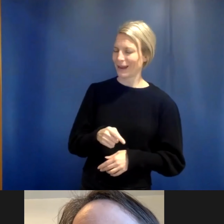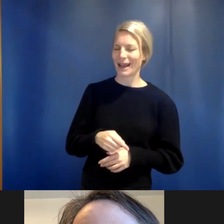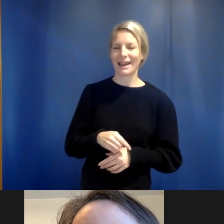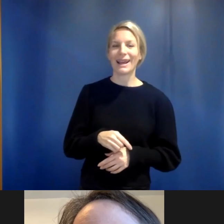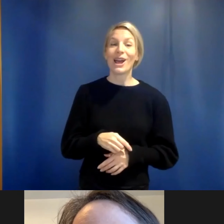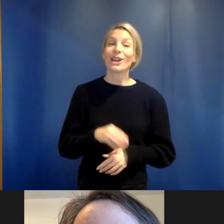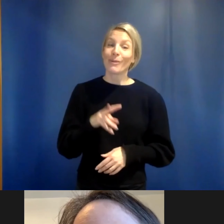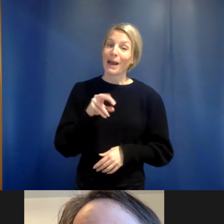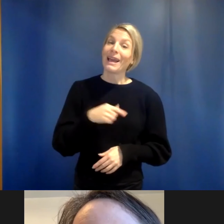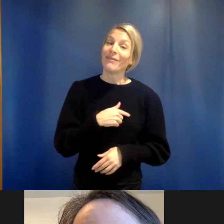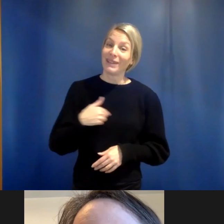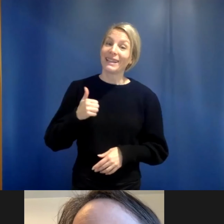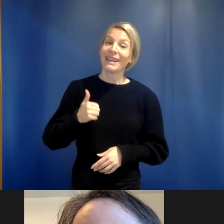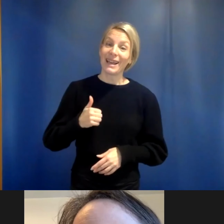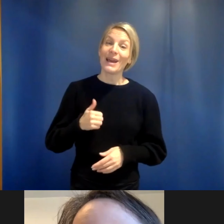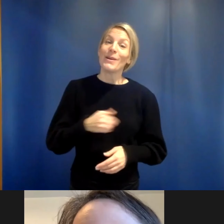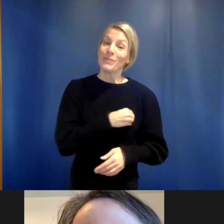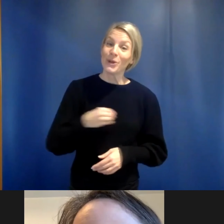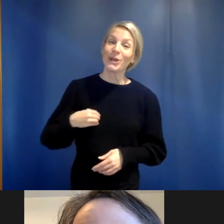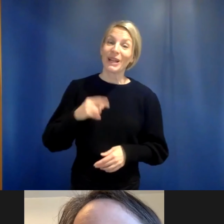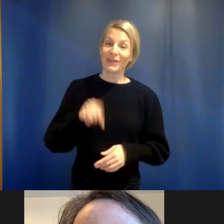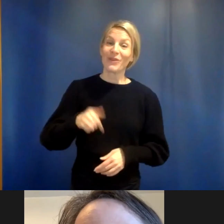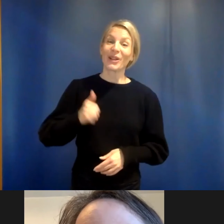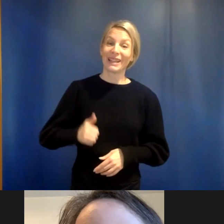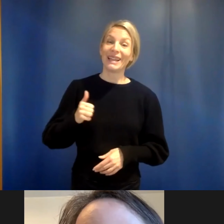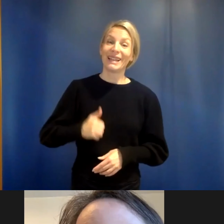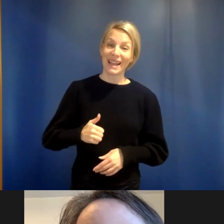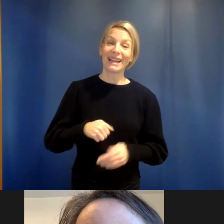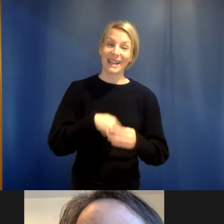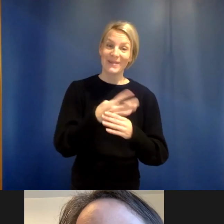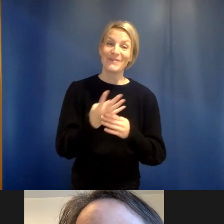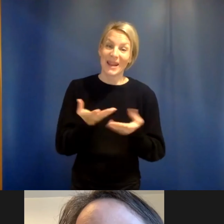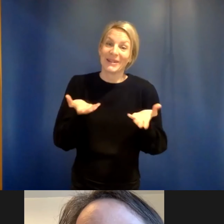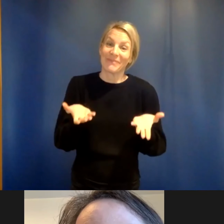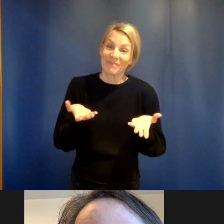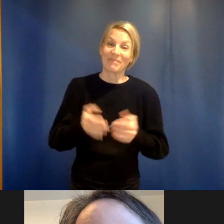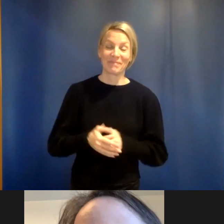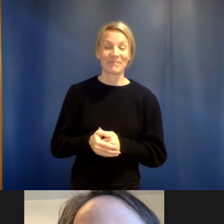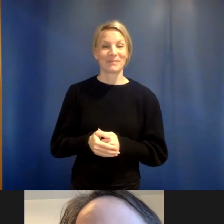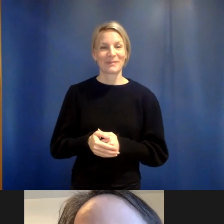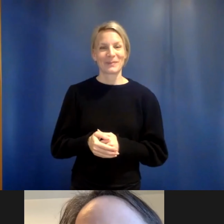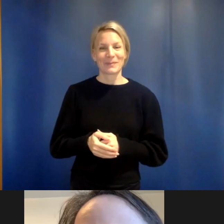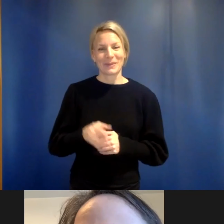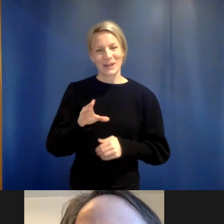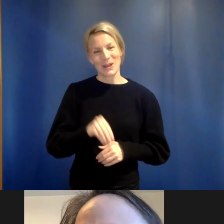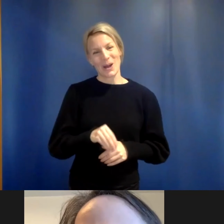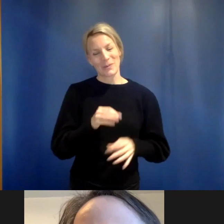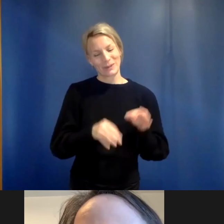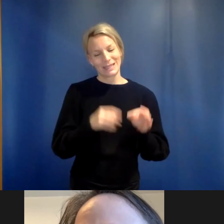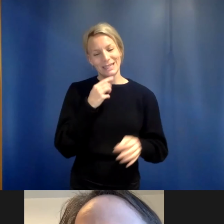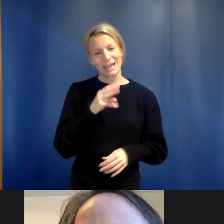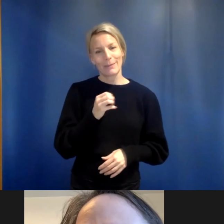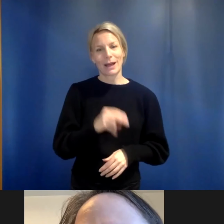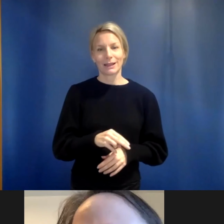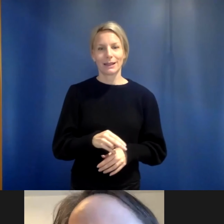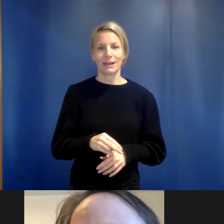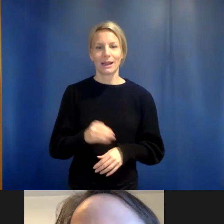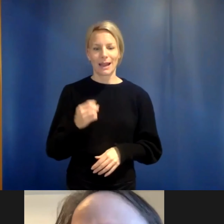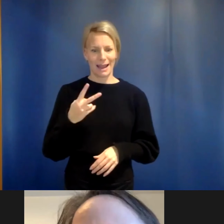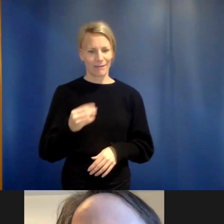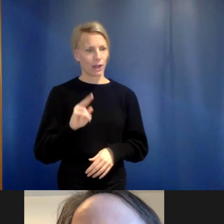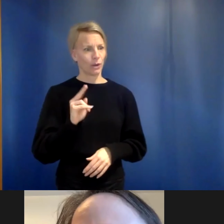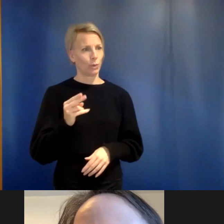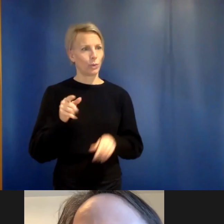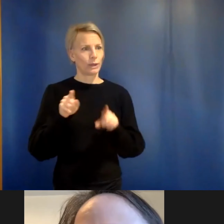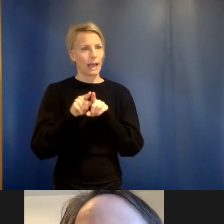tillgängliga medier. Ja, precis. Precis. Vad roligt. Nu har grannarna tystnat. Jag försöker